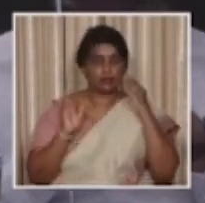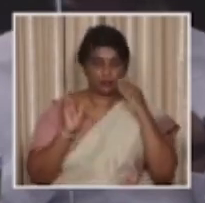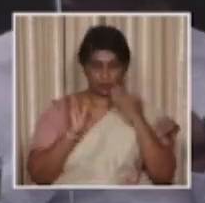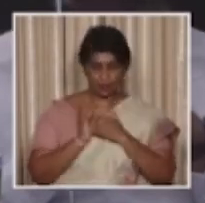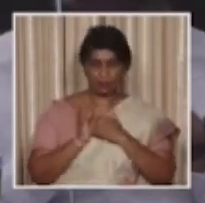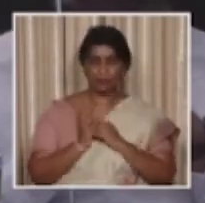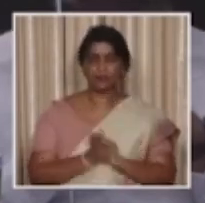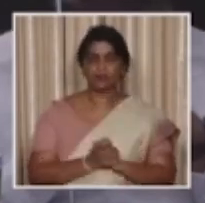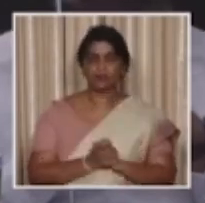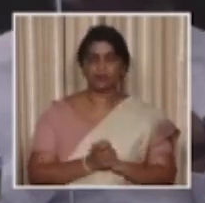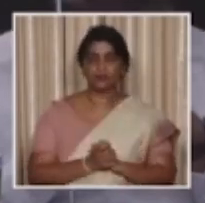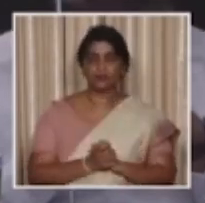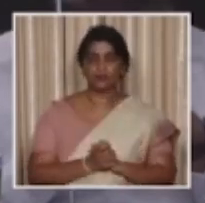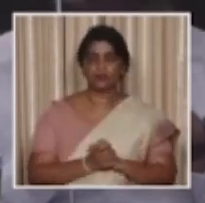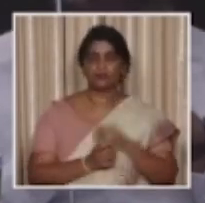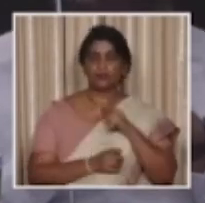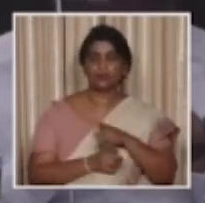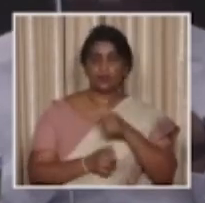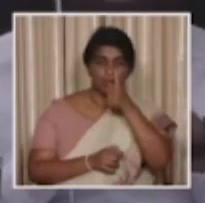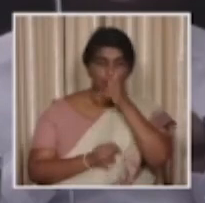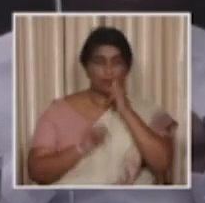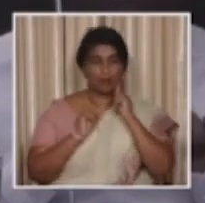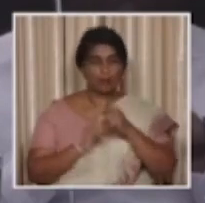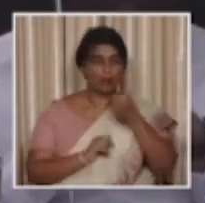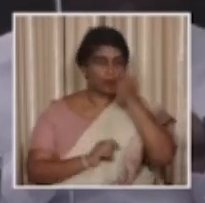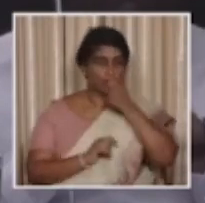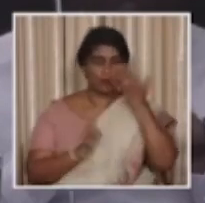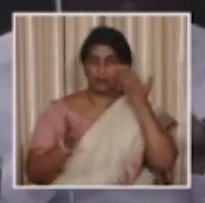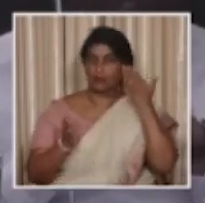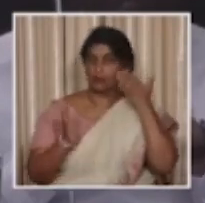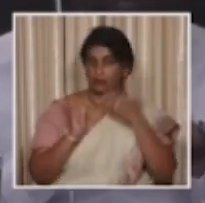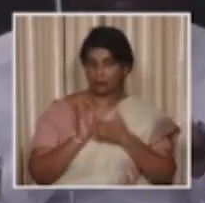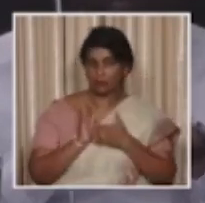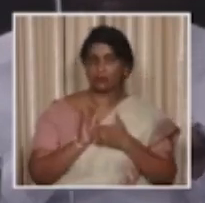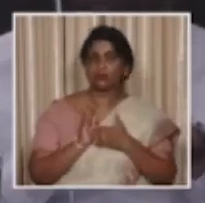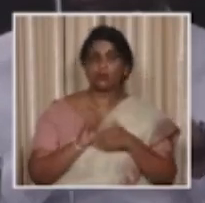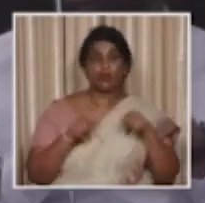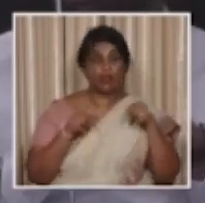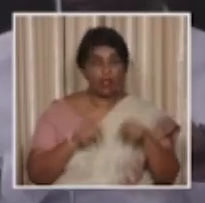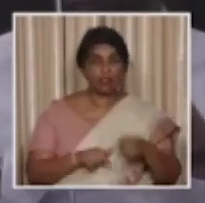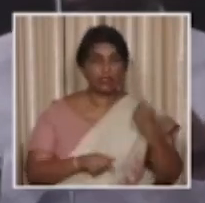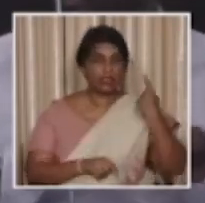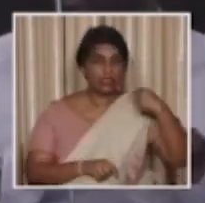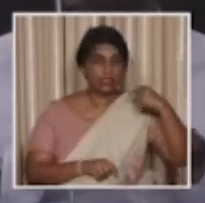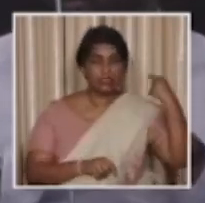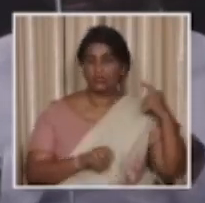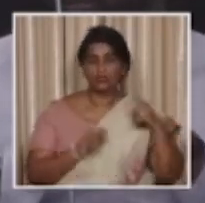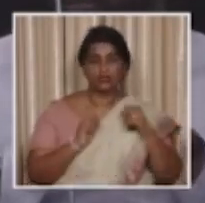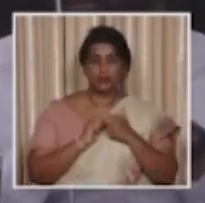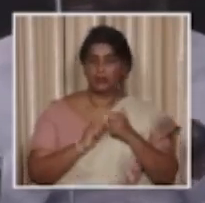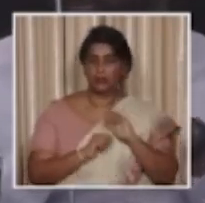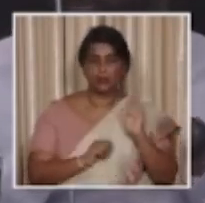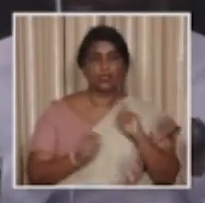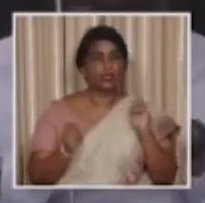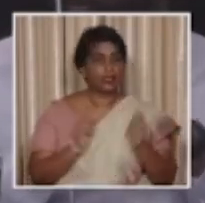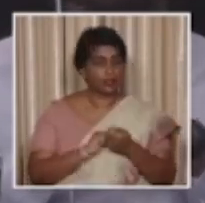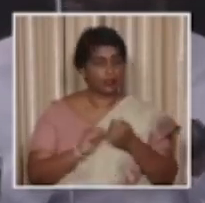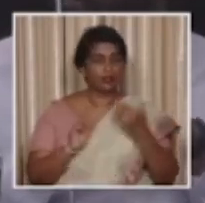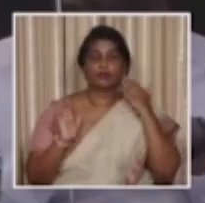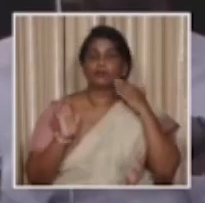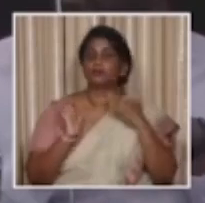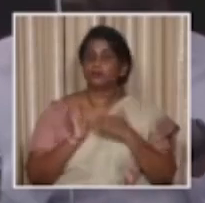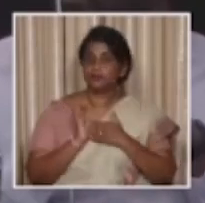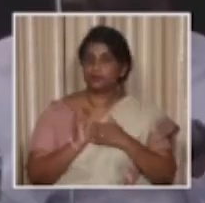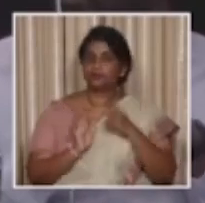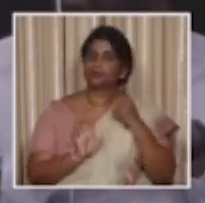පිළිබඳව. මේ දූෂණය වංචාව හොරකම කියන එක අද ඊයේ කාරණයක් නොවේ ක්‍රිකට් ක්‍රීඩාවේ